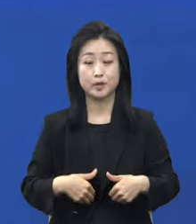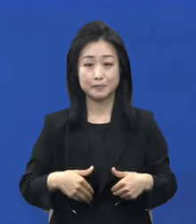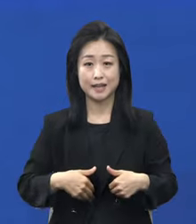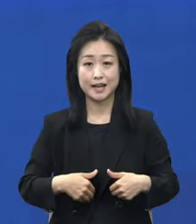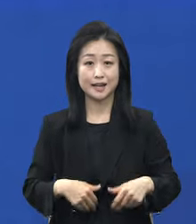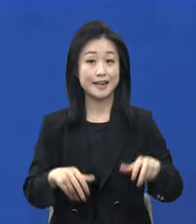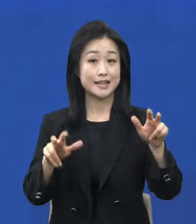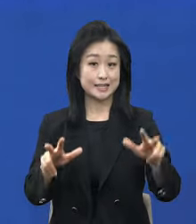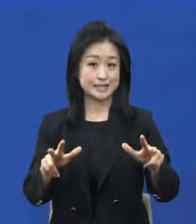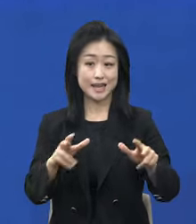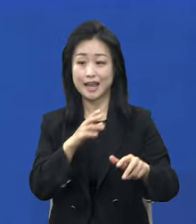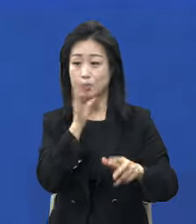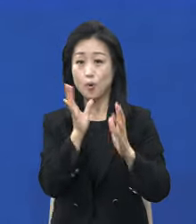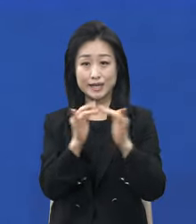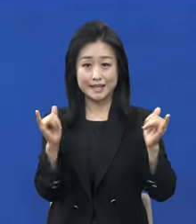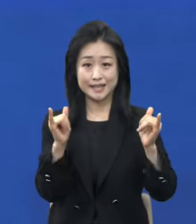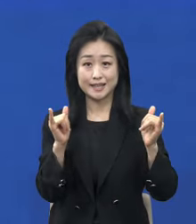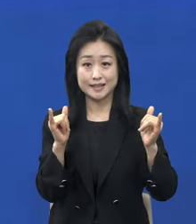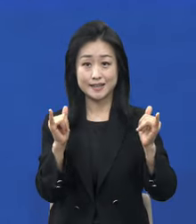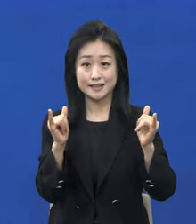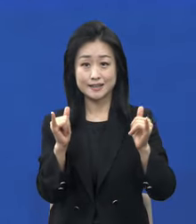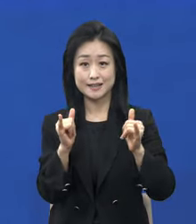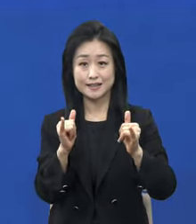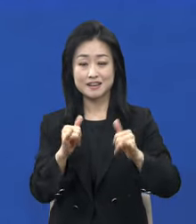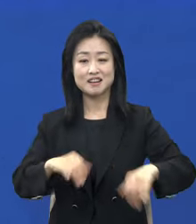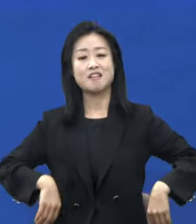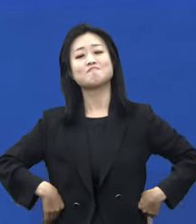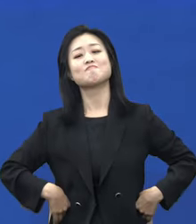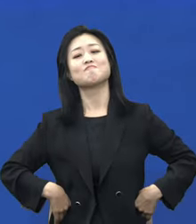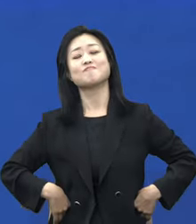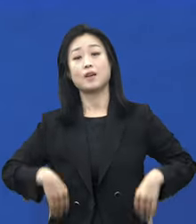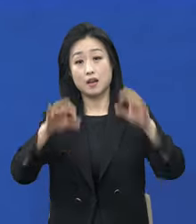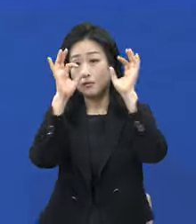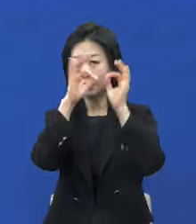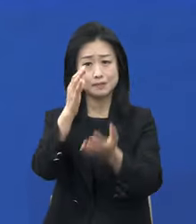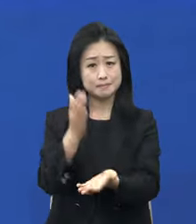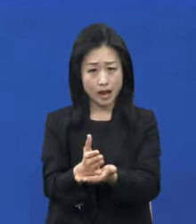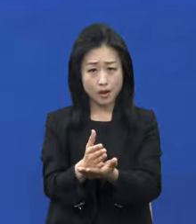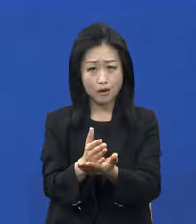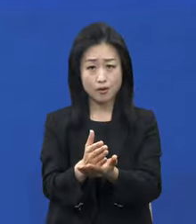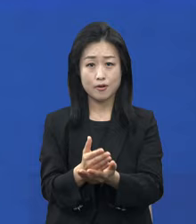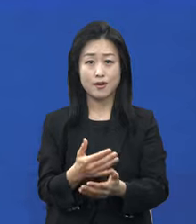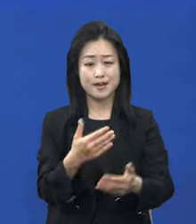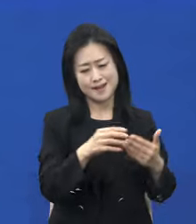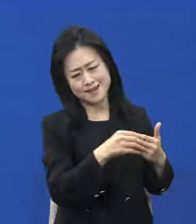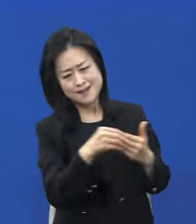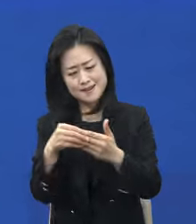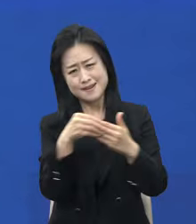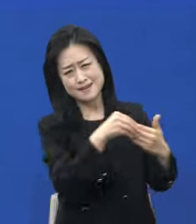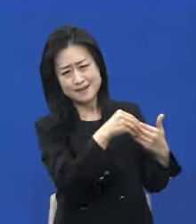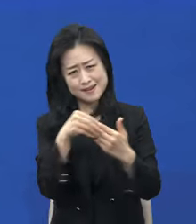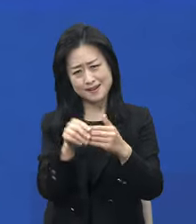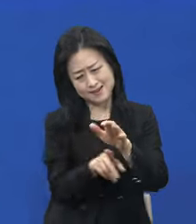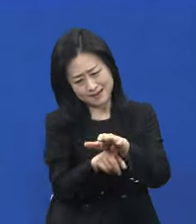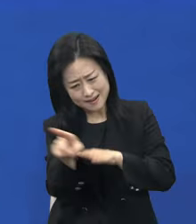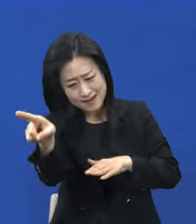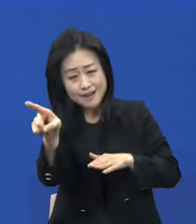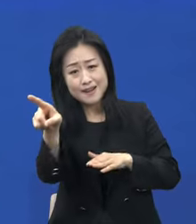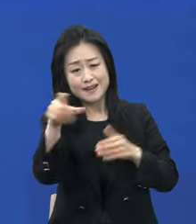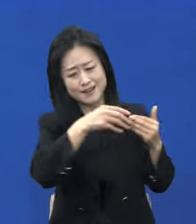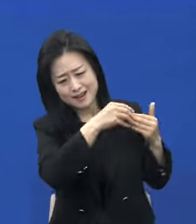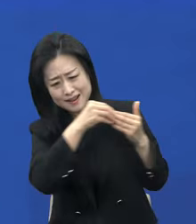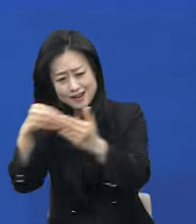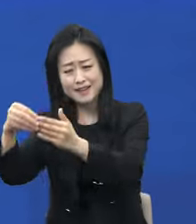이제는 우리 노인들이 뒷짐지고 쳐다만 보고 있을 게 아니라 이들을 앞장서 끌고 가야 할